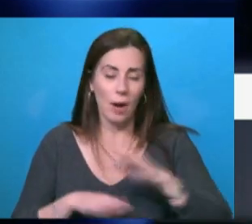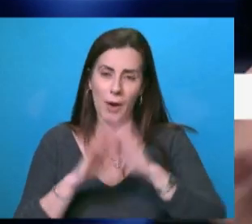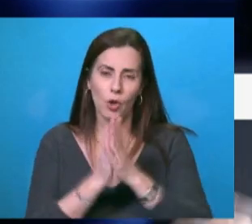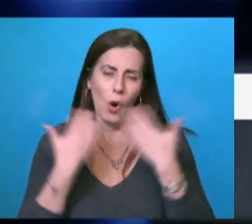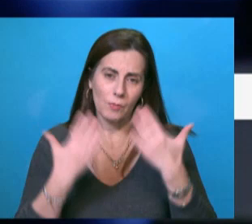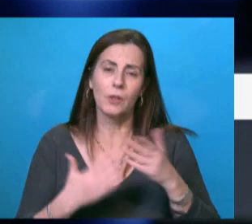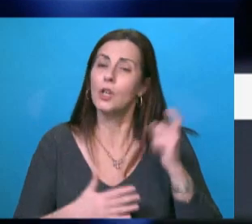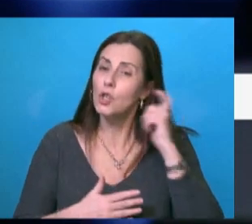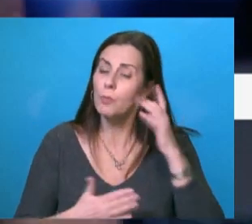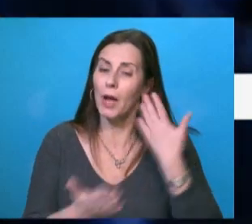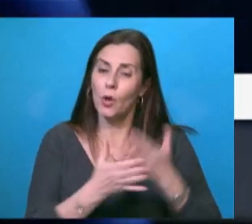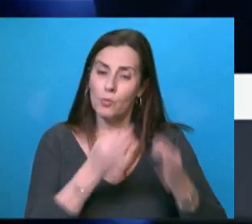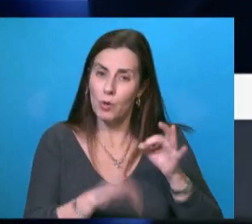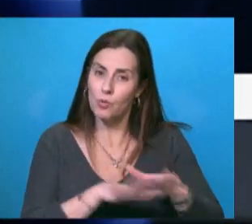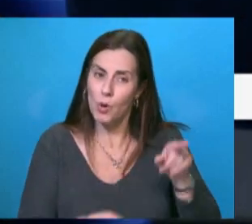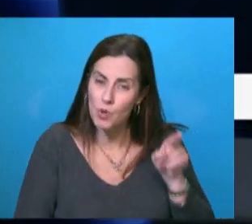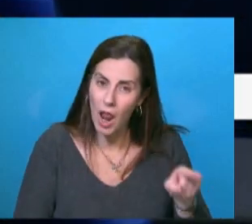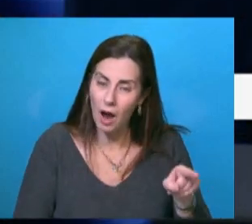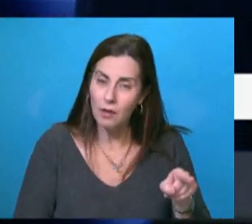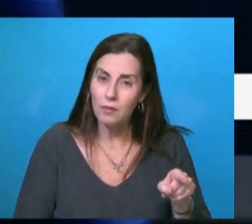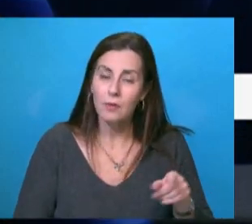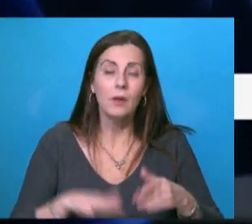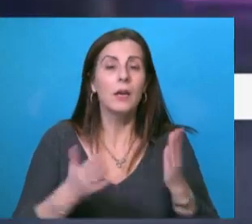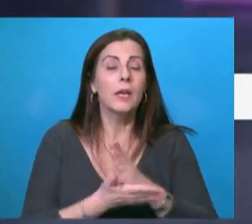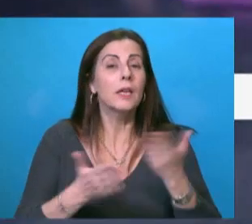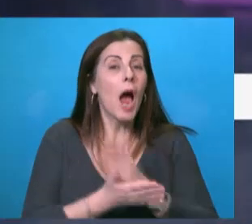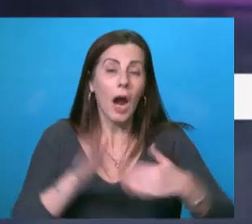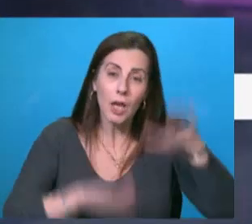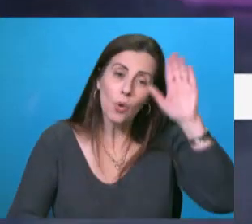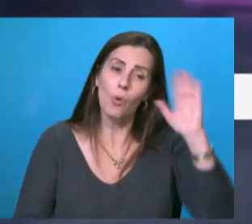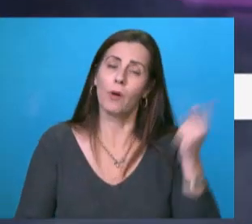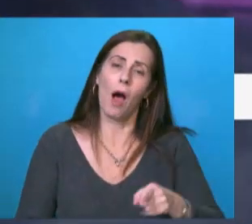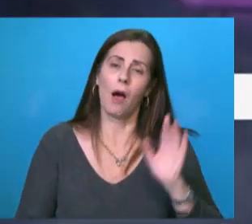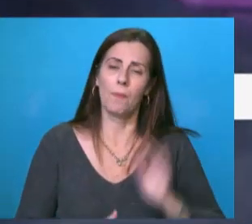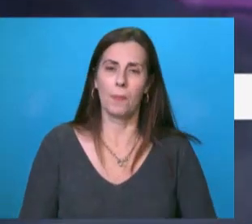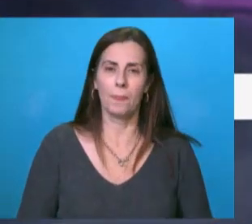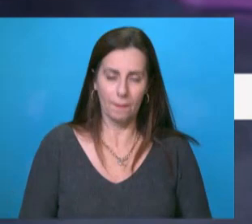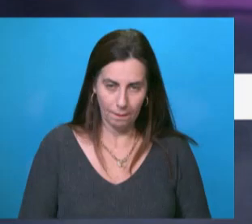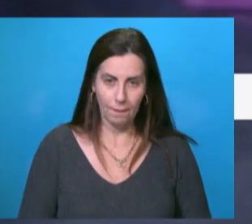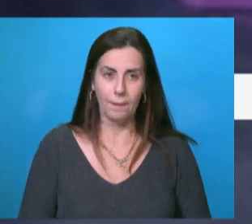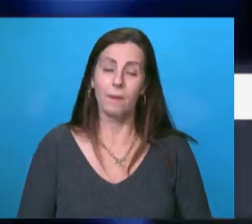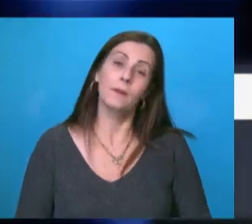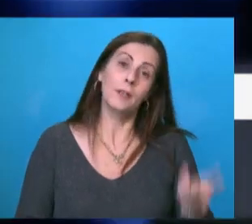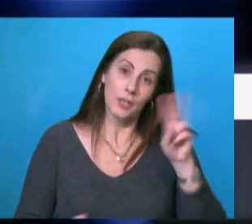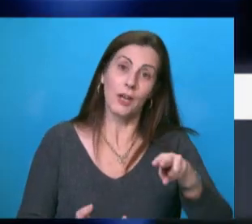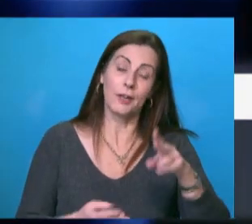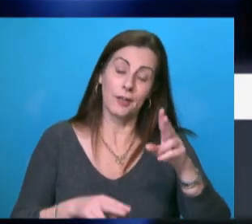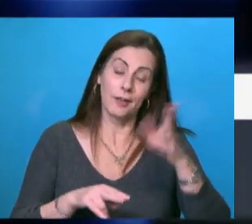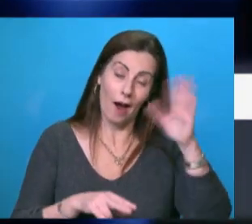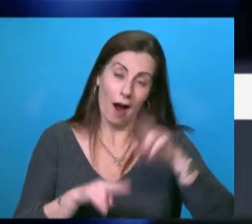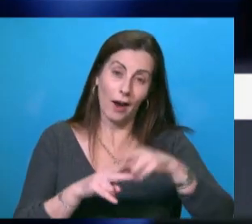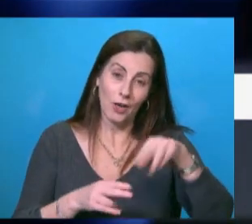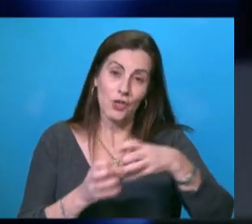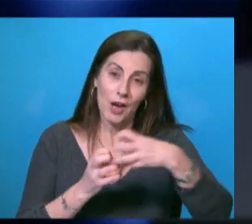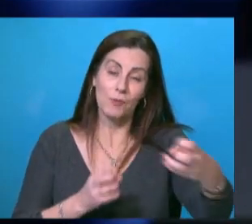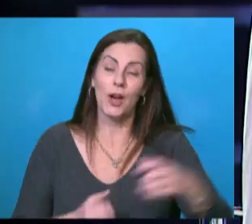את היועץ המשפטי לממשלה, ירימו אצבעות ויחליטו. To be continued, כמו שאומרים. תודה רבה לך, פרשננו מוטי גילת. תודה,